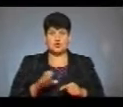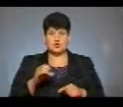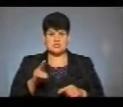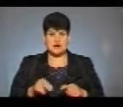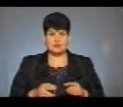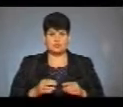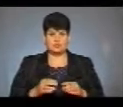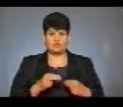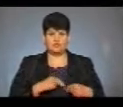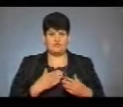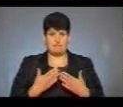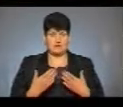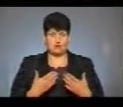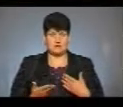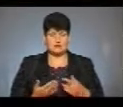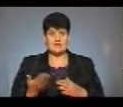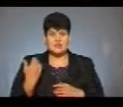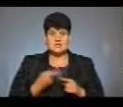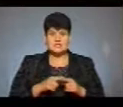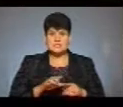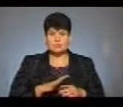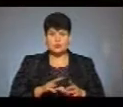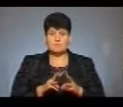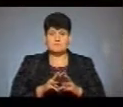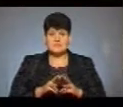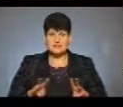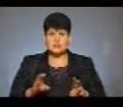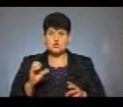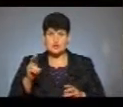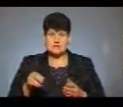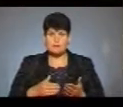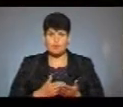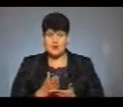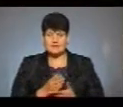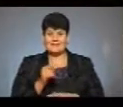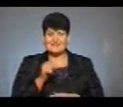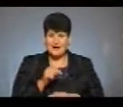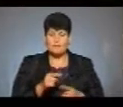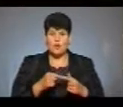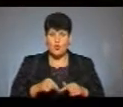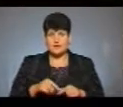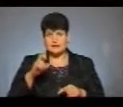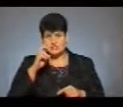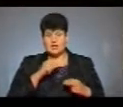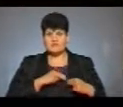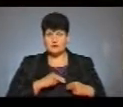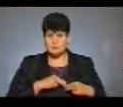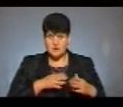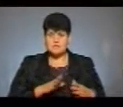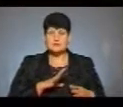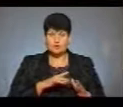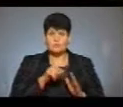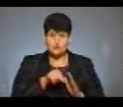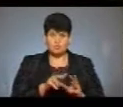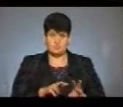сфери соціально-трудових відносин. Раніше це було Міністерство соціальної політики. І саме там органи, державні органи праці були в цьому